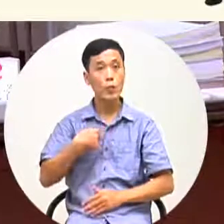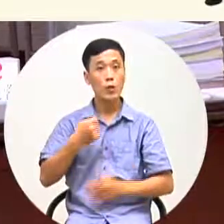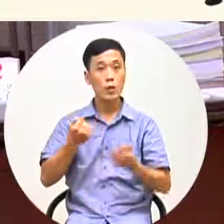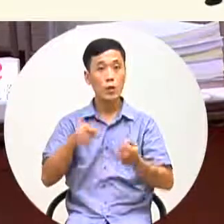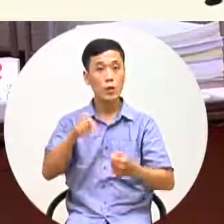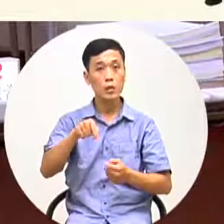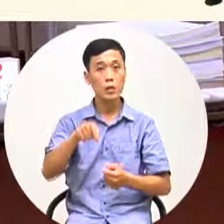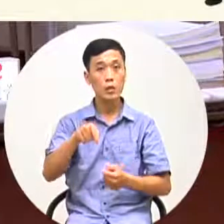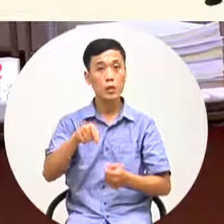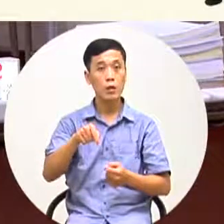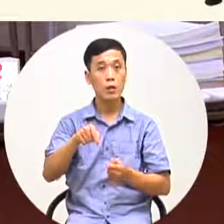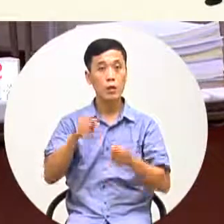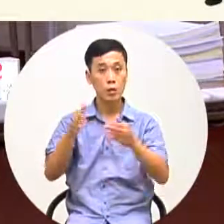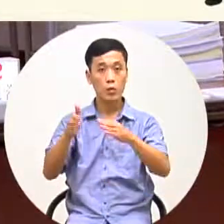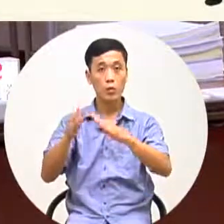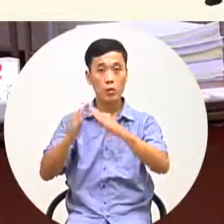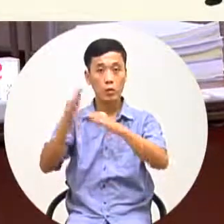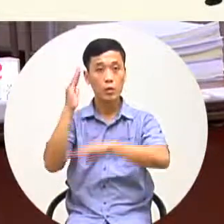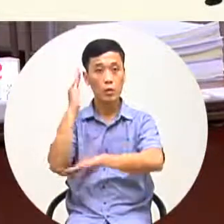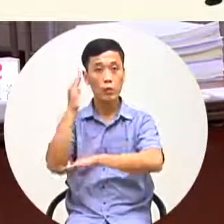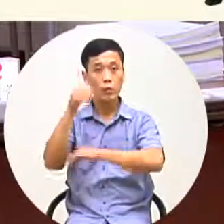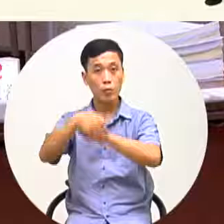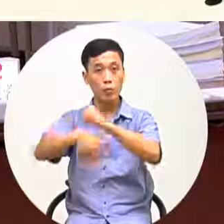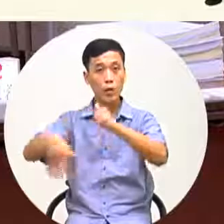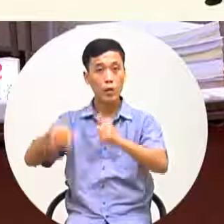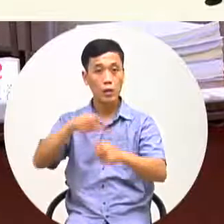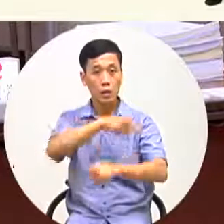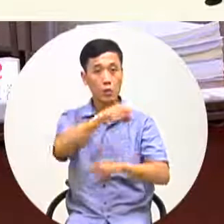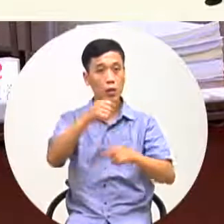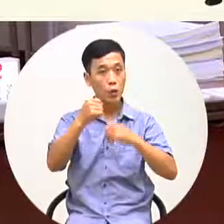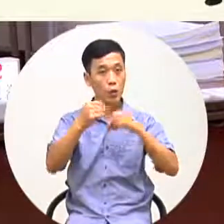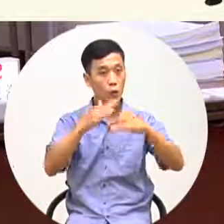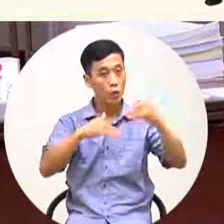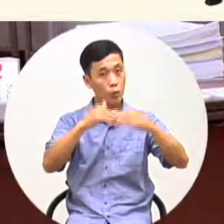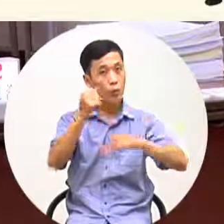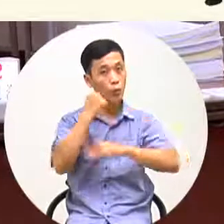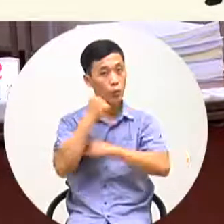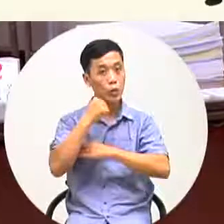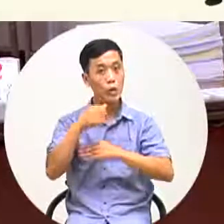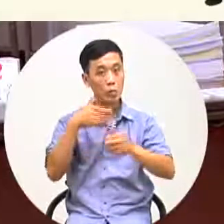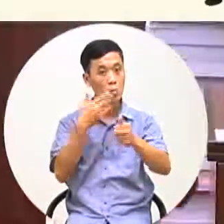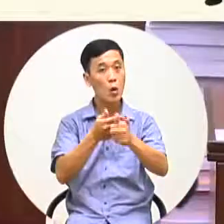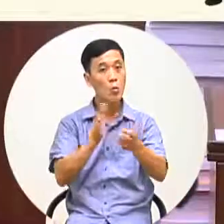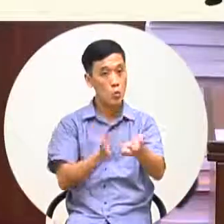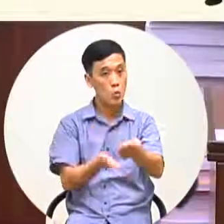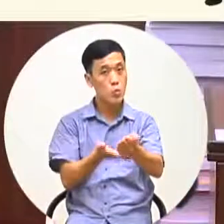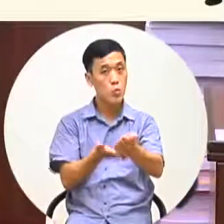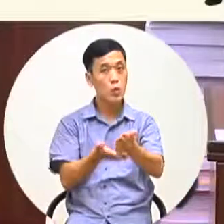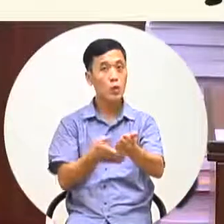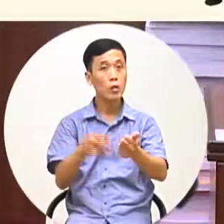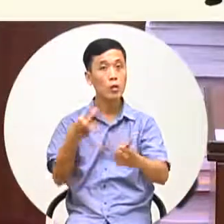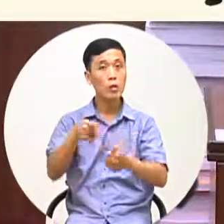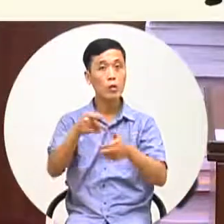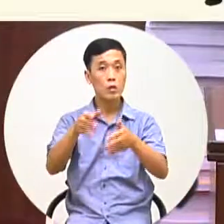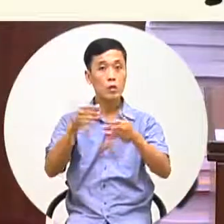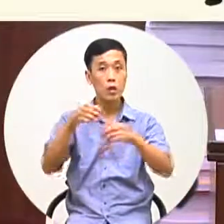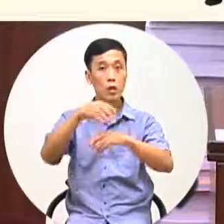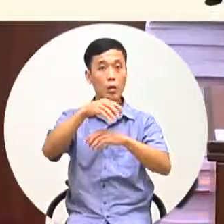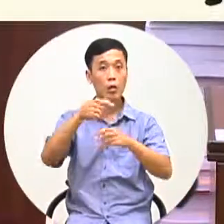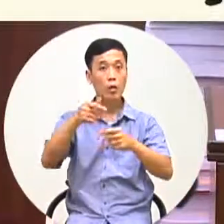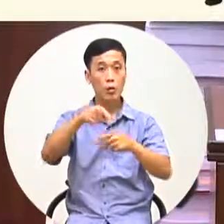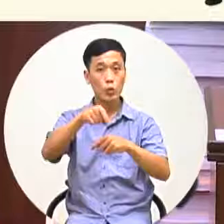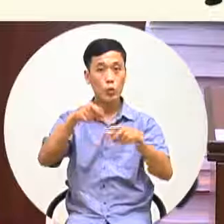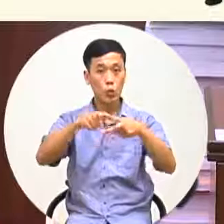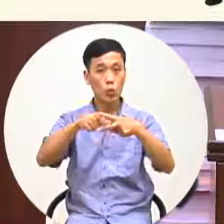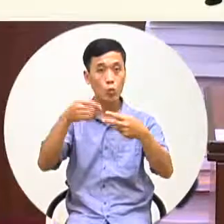跟大家的努力的给予正面的肯定了、啊、哈。过来，你讲凤山运动园区设施改造工程对不对？哈，就是讲做了呢，未